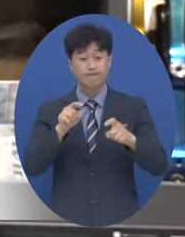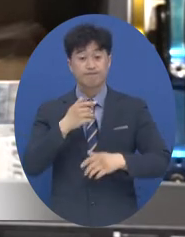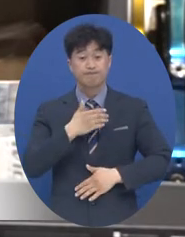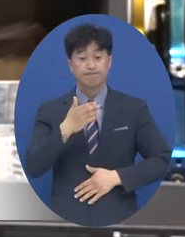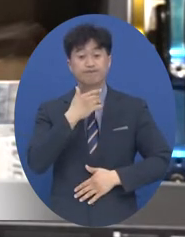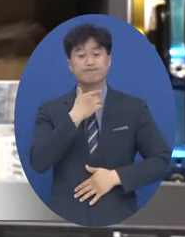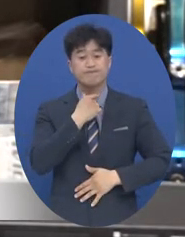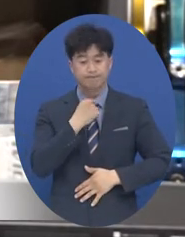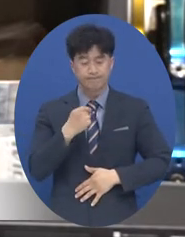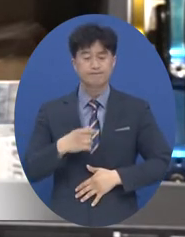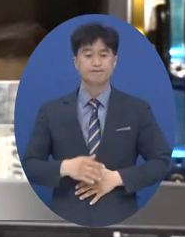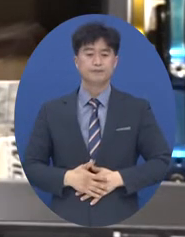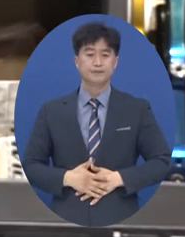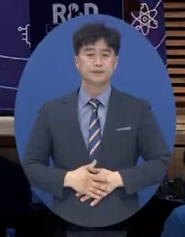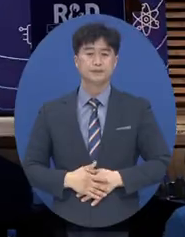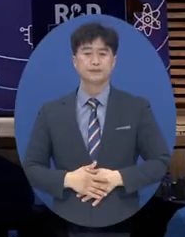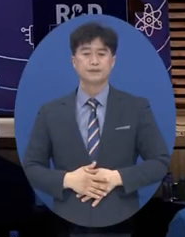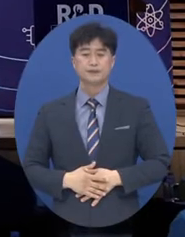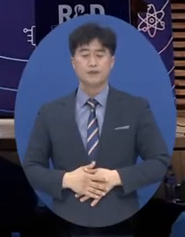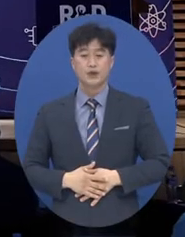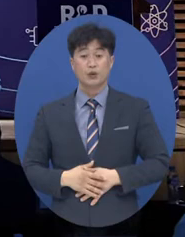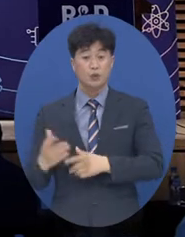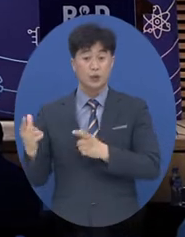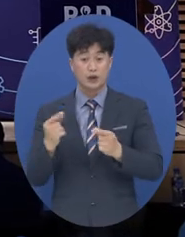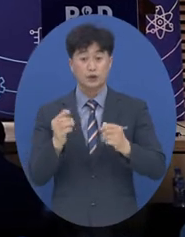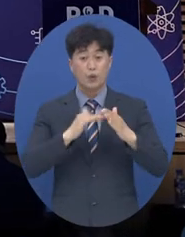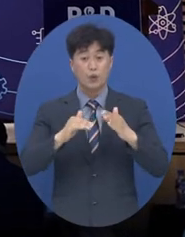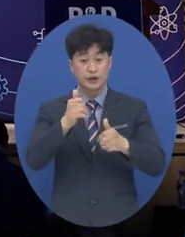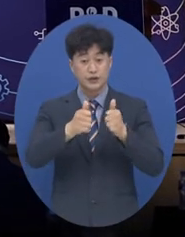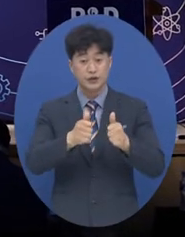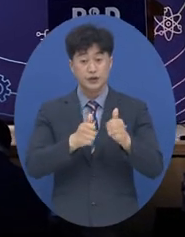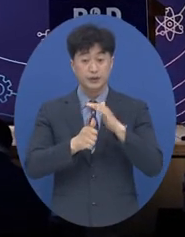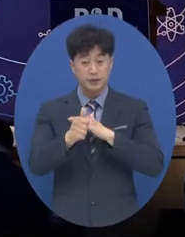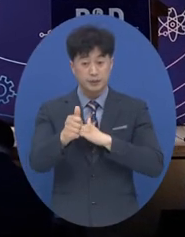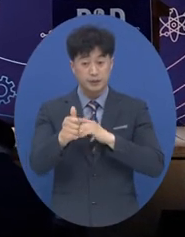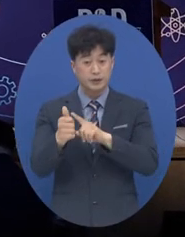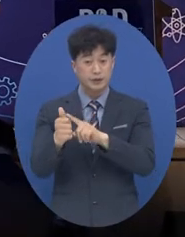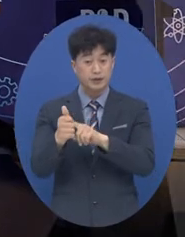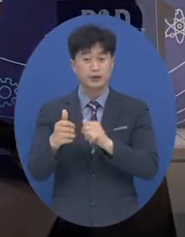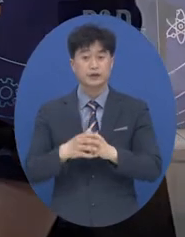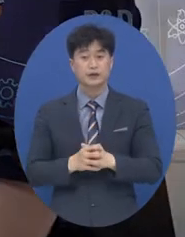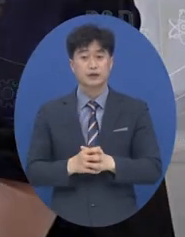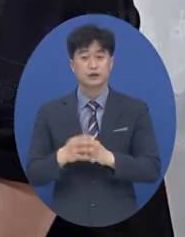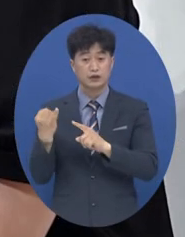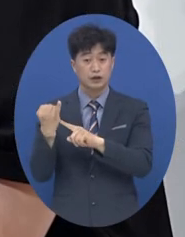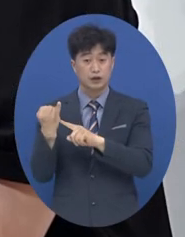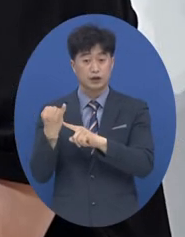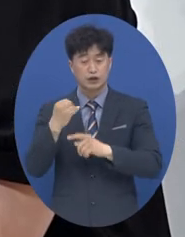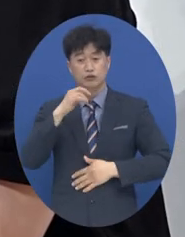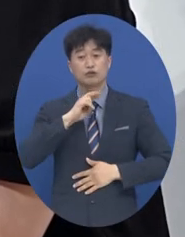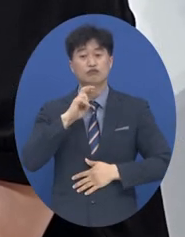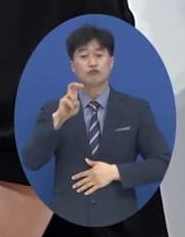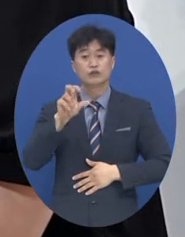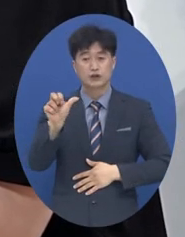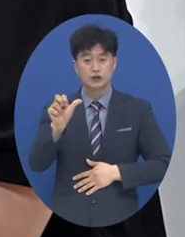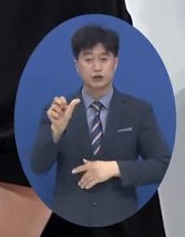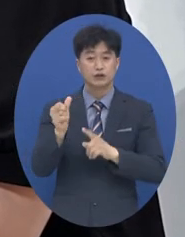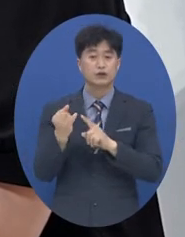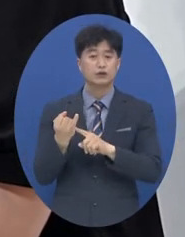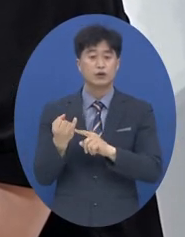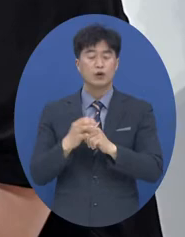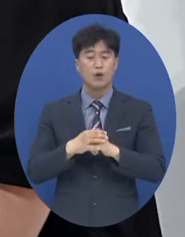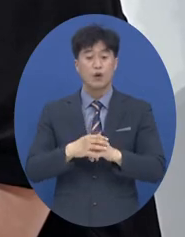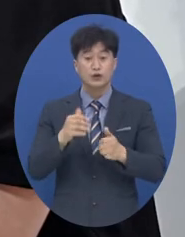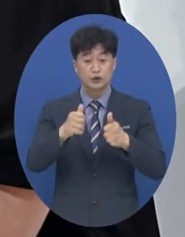갖고 계속해서 나가고 싶습니다. 역시 공개 오디션 출신 송수빈 씨. 25살로